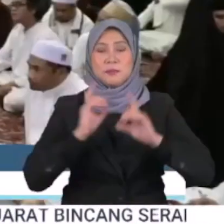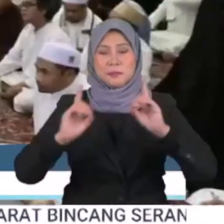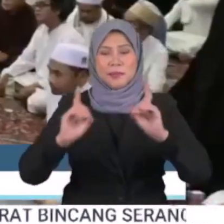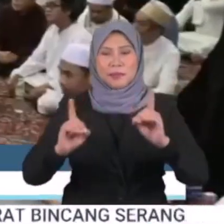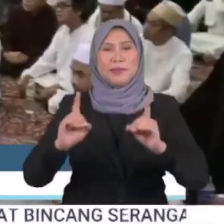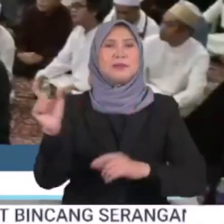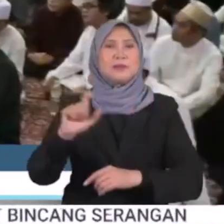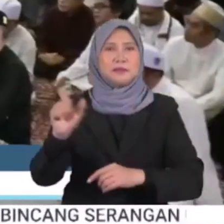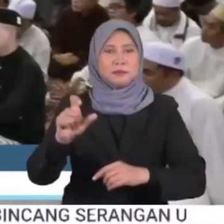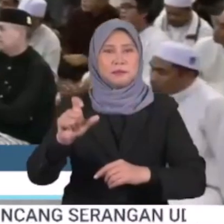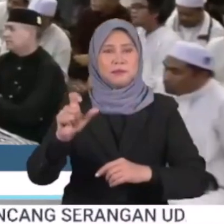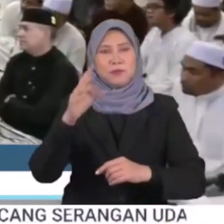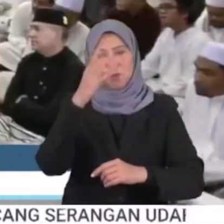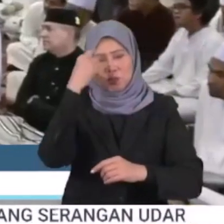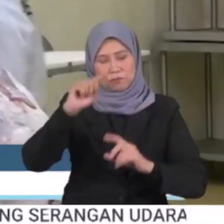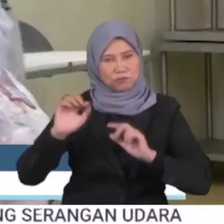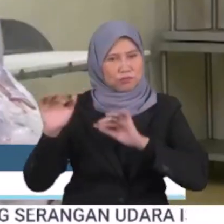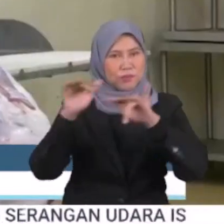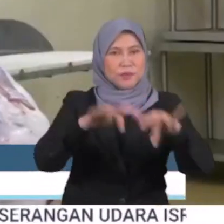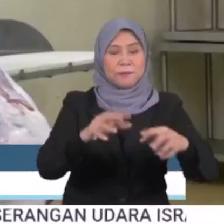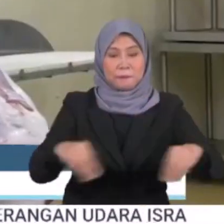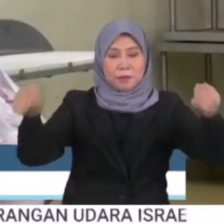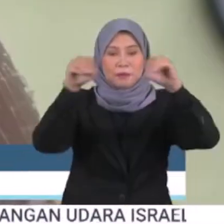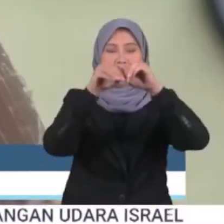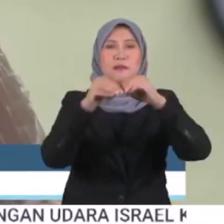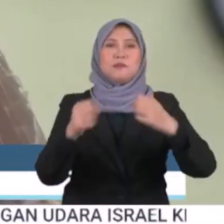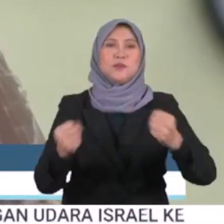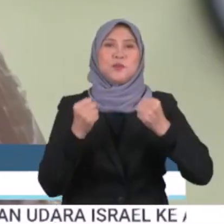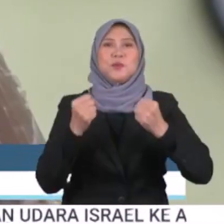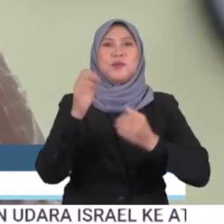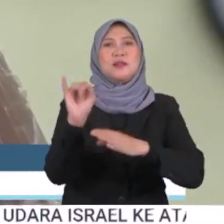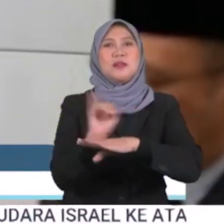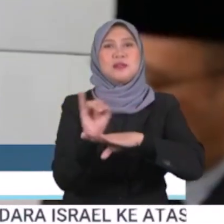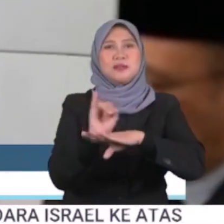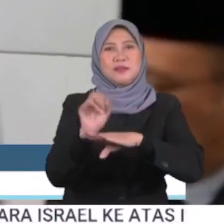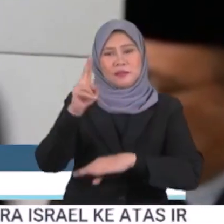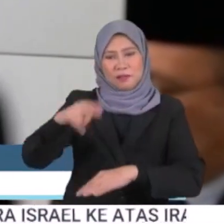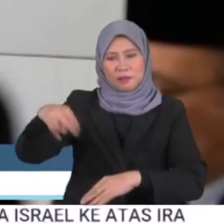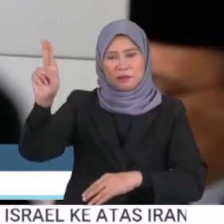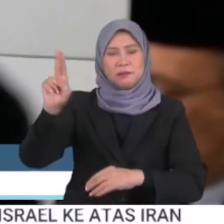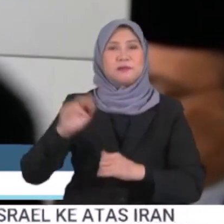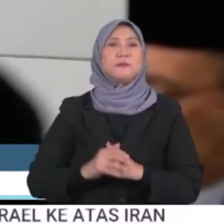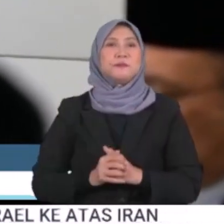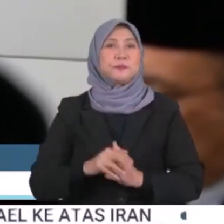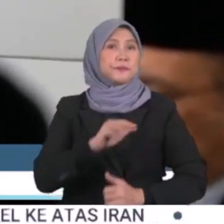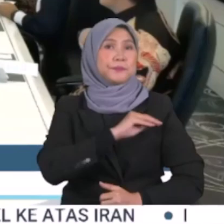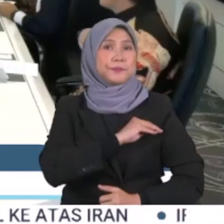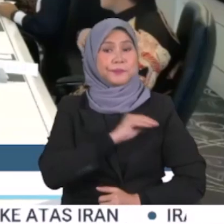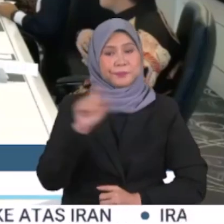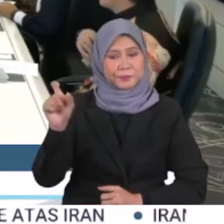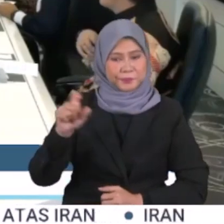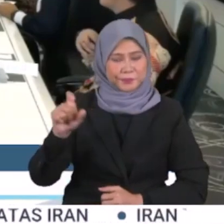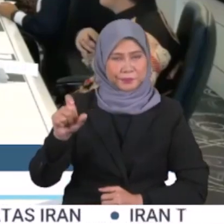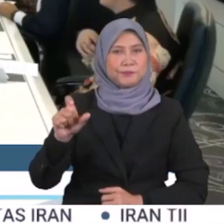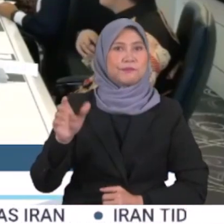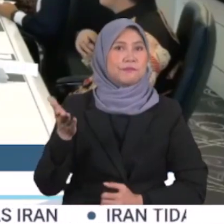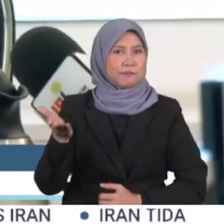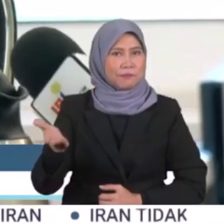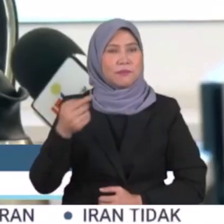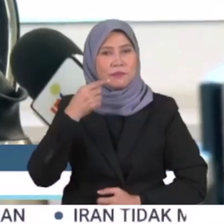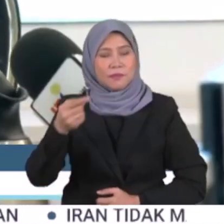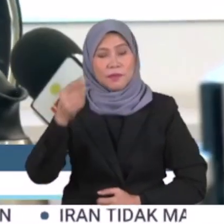pendidikan Islam, pengimarahan masjid dan memperkukuh industri halal. Menteri di Jabatan Perdana Menteri Hal Ehwal